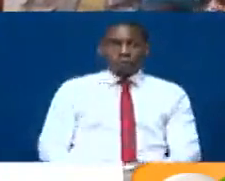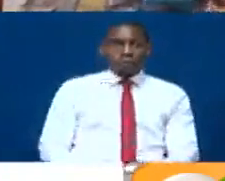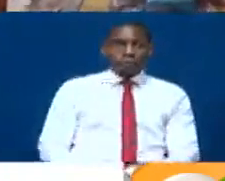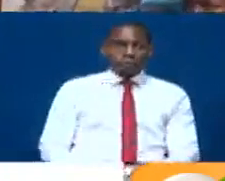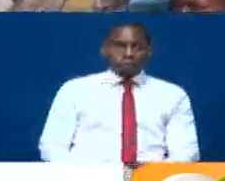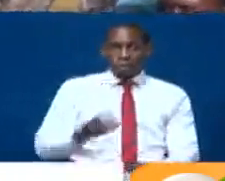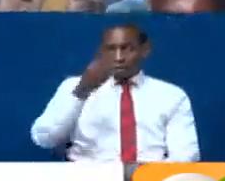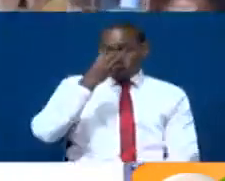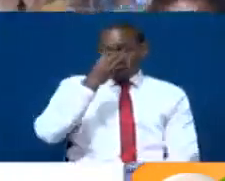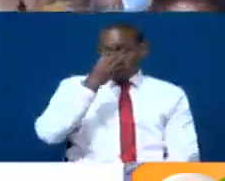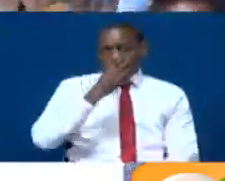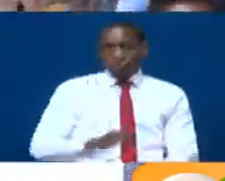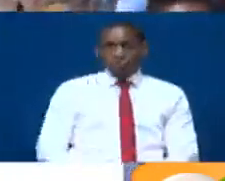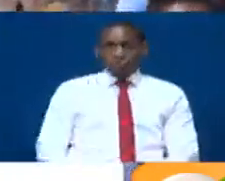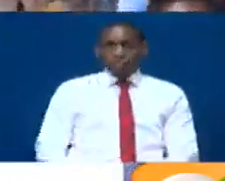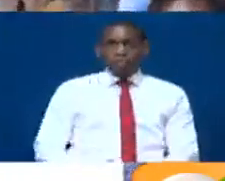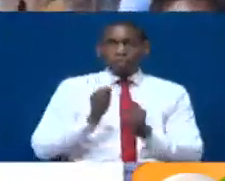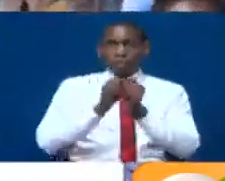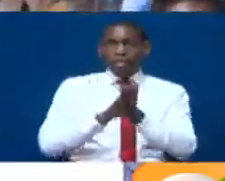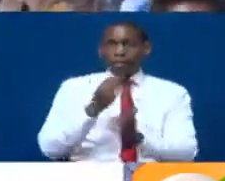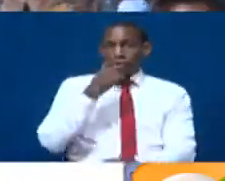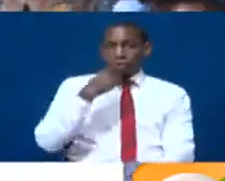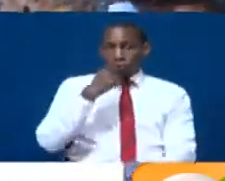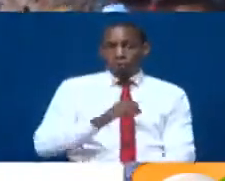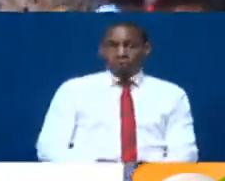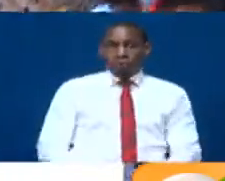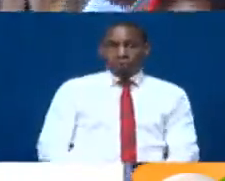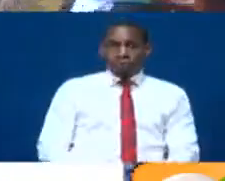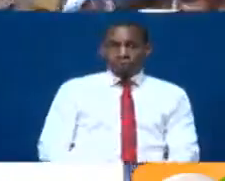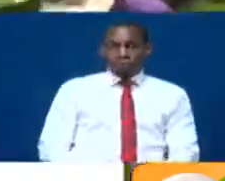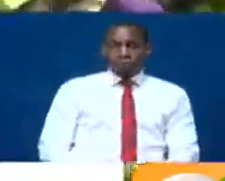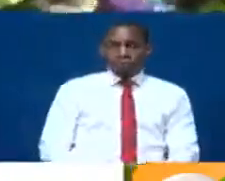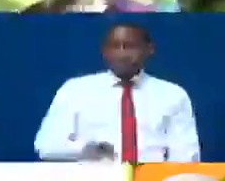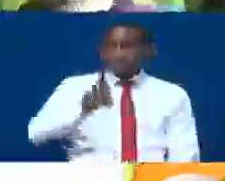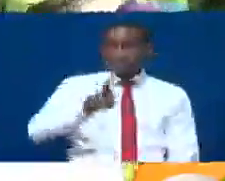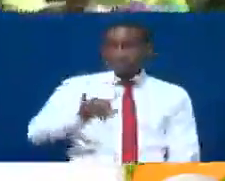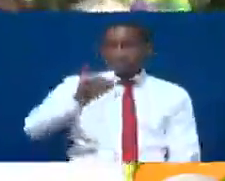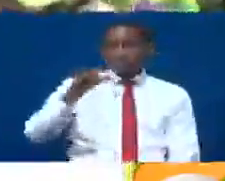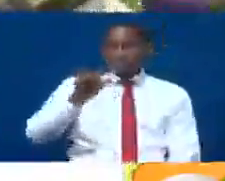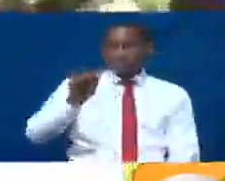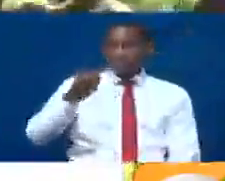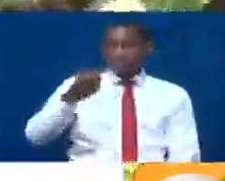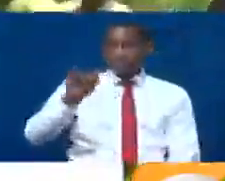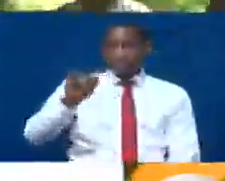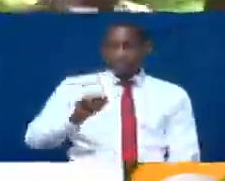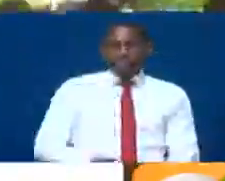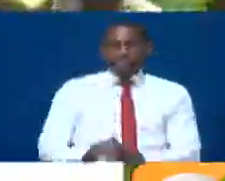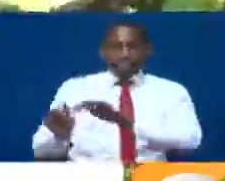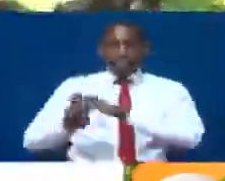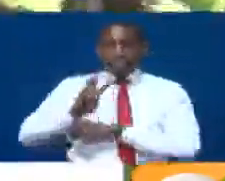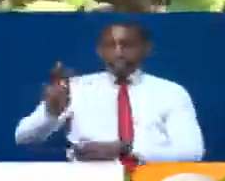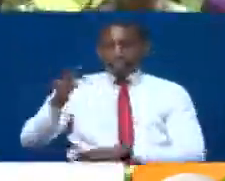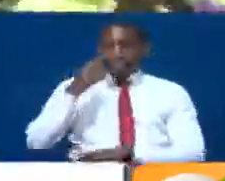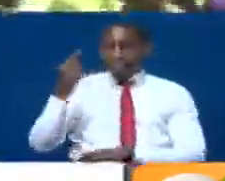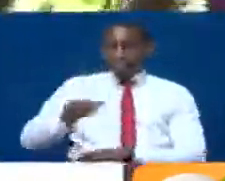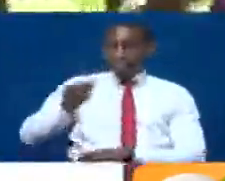Samoei Arap Ruto. Wakiwa na nani? Na Gachagua. In Western Kenya,